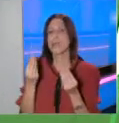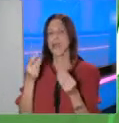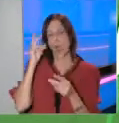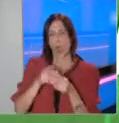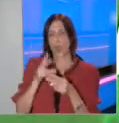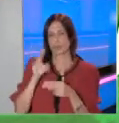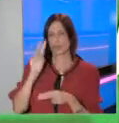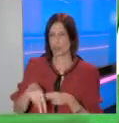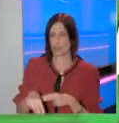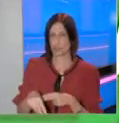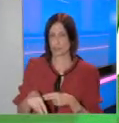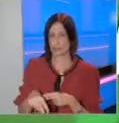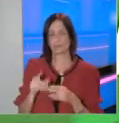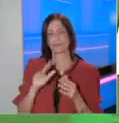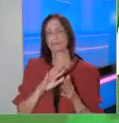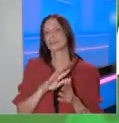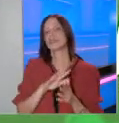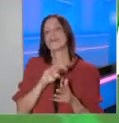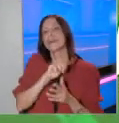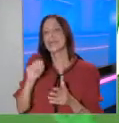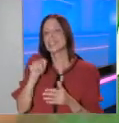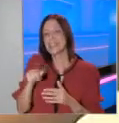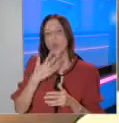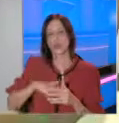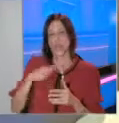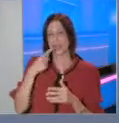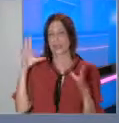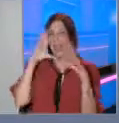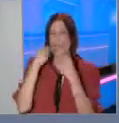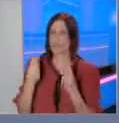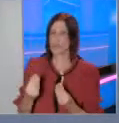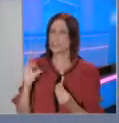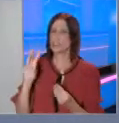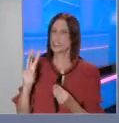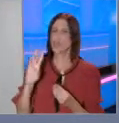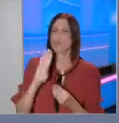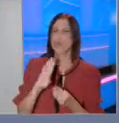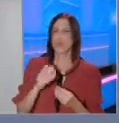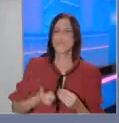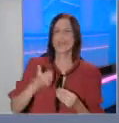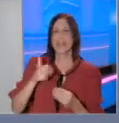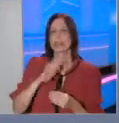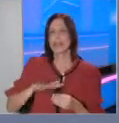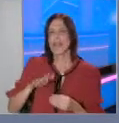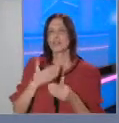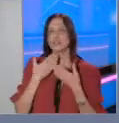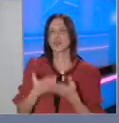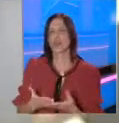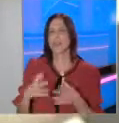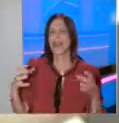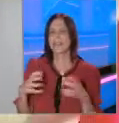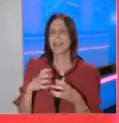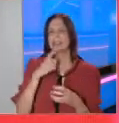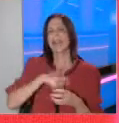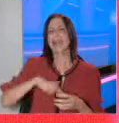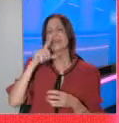חולים. ובעניין הזה אנחנו רוצים לומר ערב טוב לשרון בלום מלמד, מנהלת מנהל השירותים החברתיים בעיריית